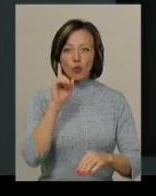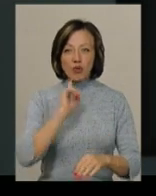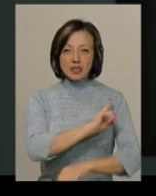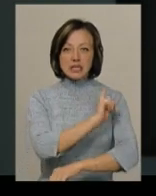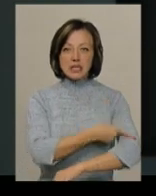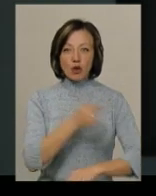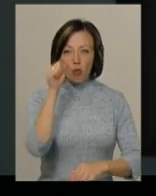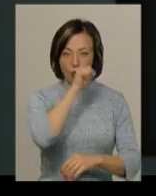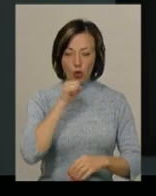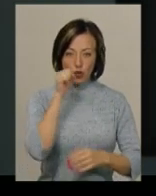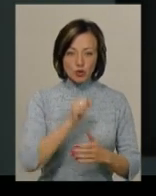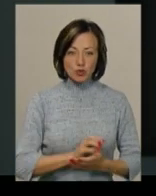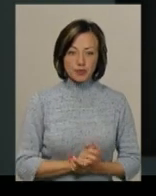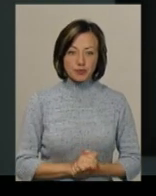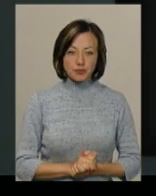сильного морозу.